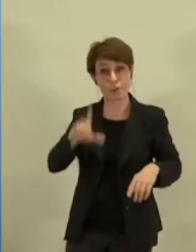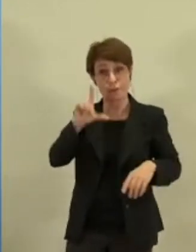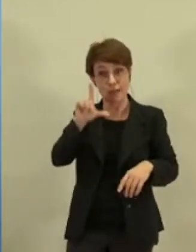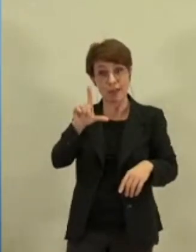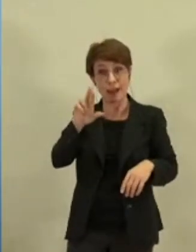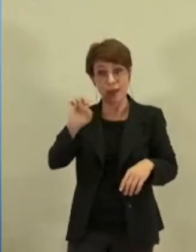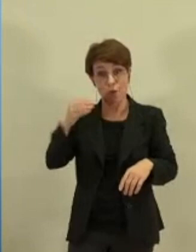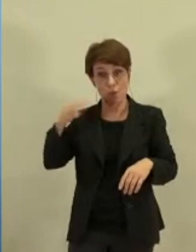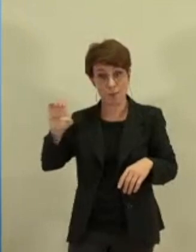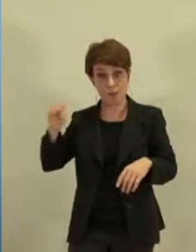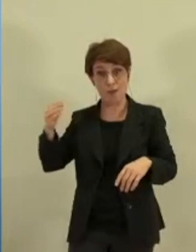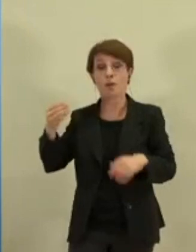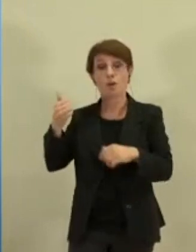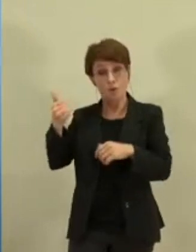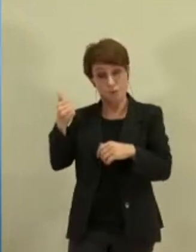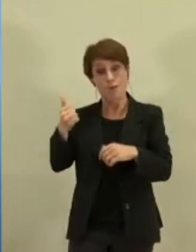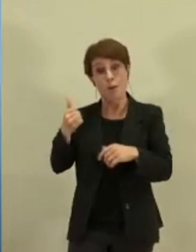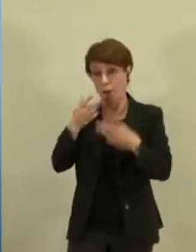particulièrement sévère.